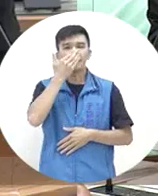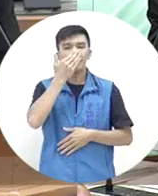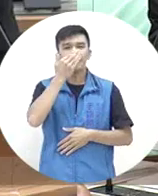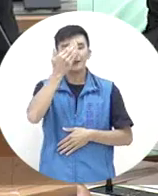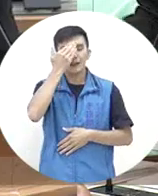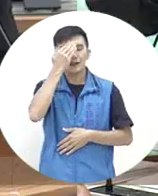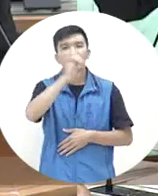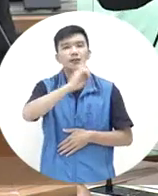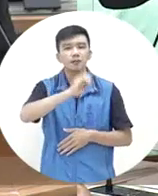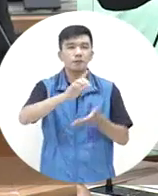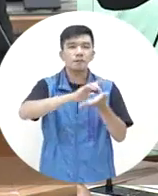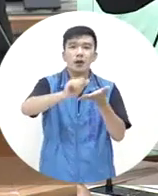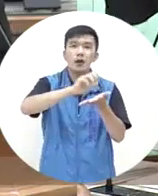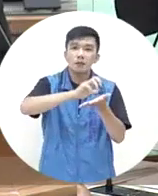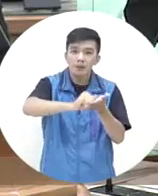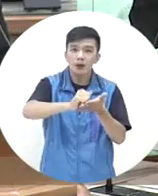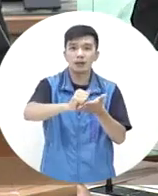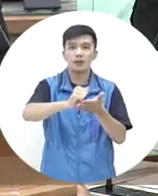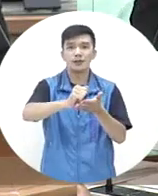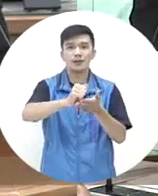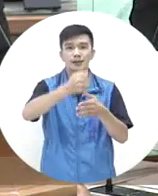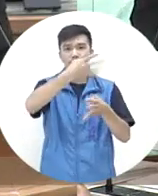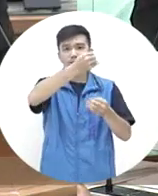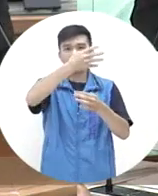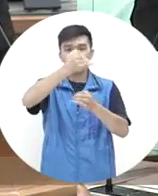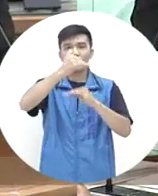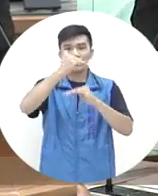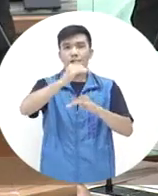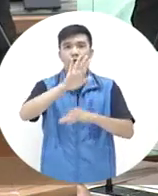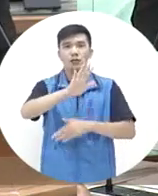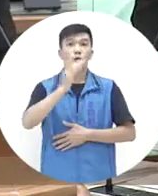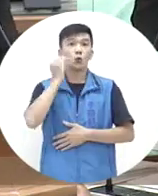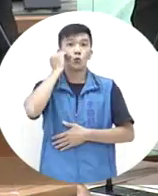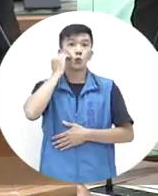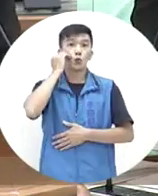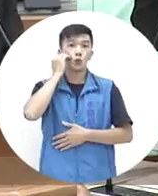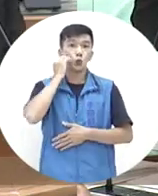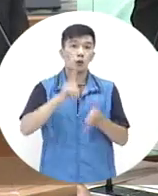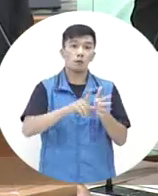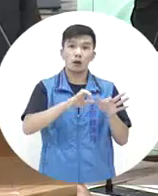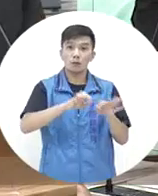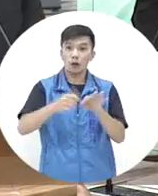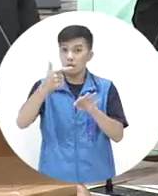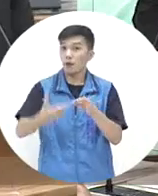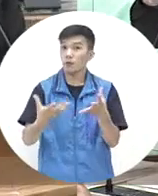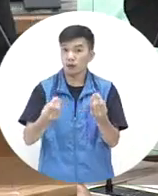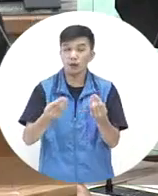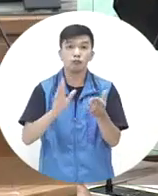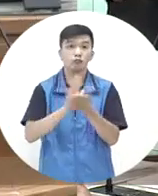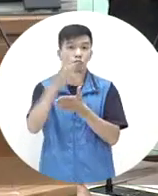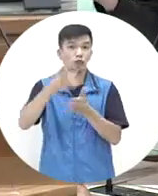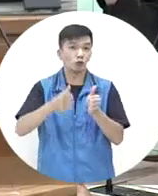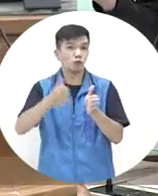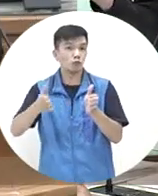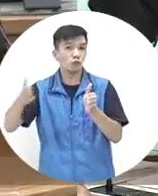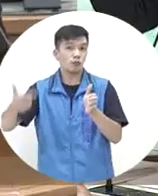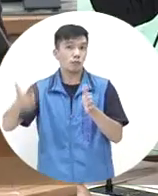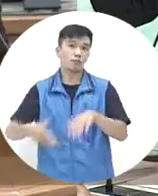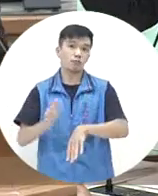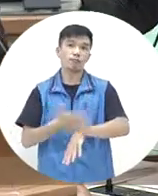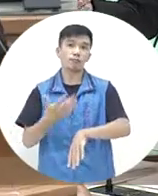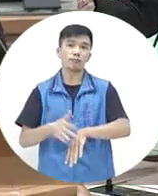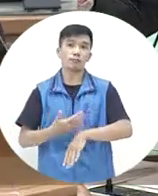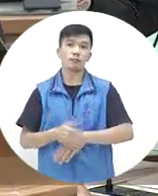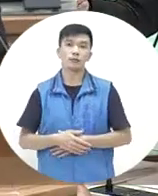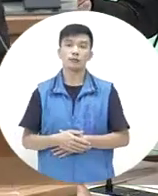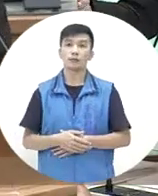月的期限嘛。 好， 那我希望如果期限没有耽搁掉。我们就不需要往后延嘛， 所以外地往前拼。具体来讲是鞍